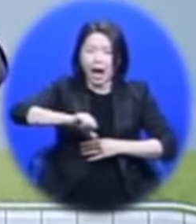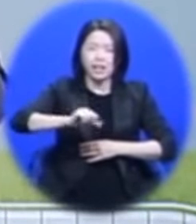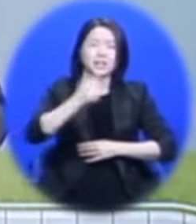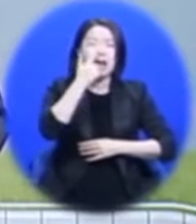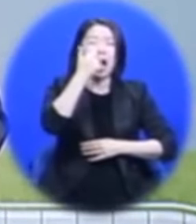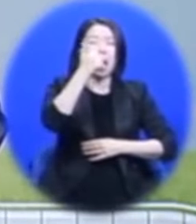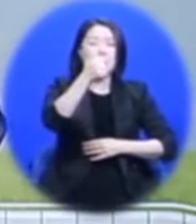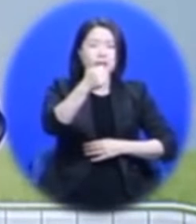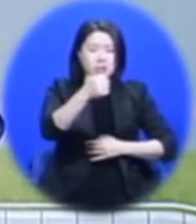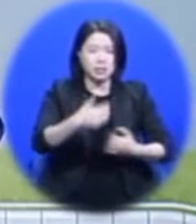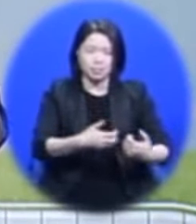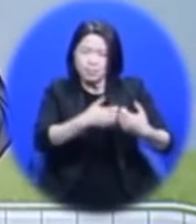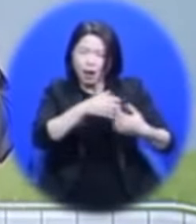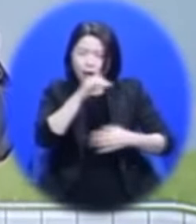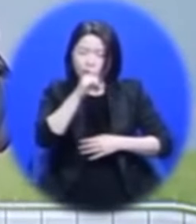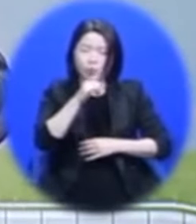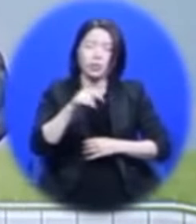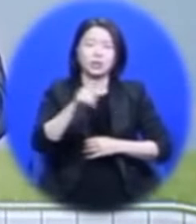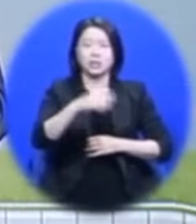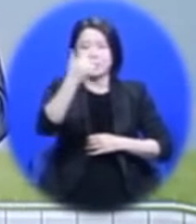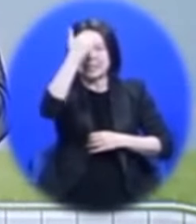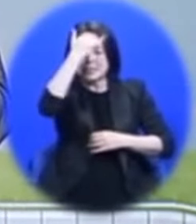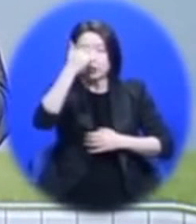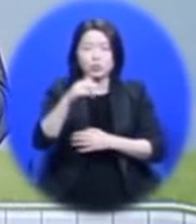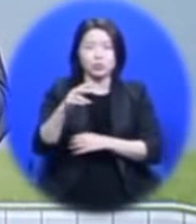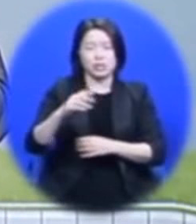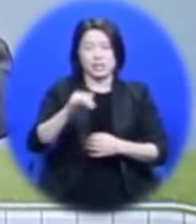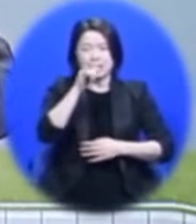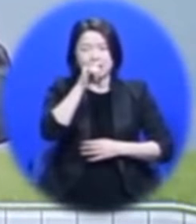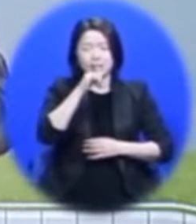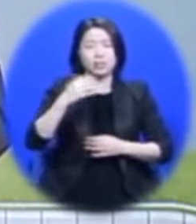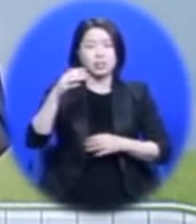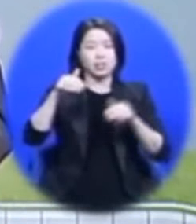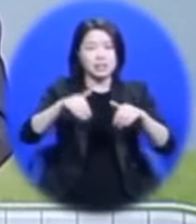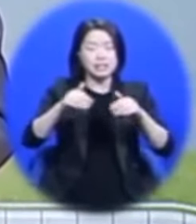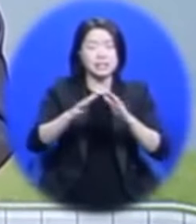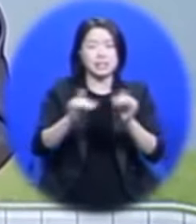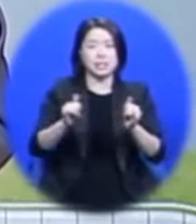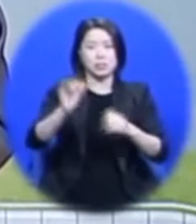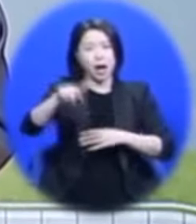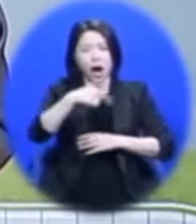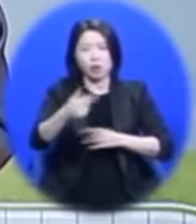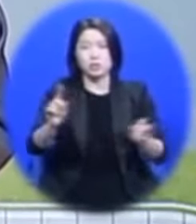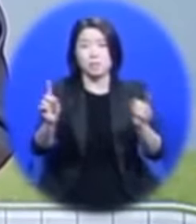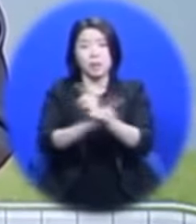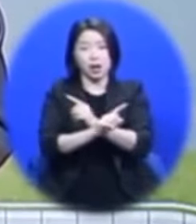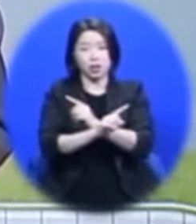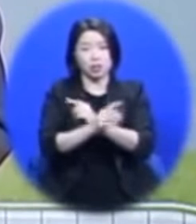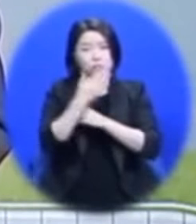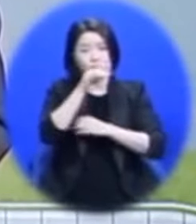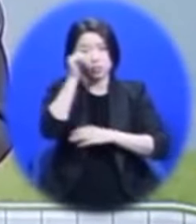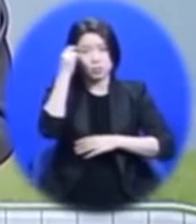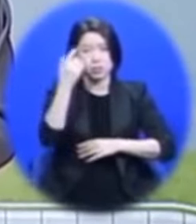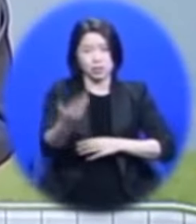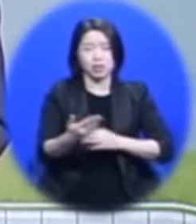아버지를 모반하고, 그렇게 충성스러웠던 신하들이 어찌 하루아침에 그렇게 바뀔 수가 있죠?